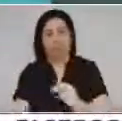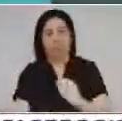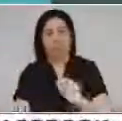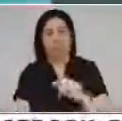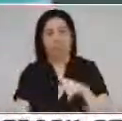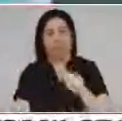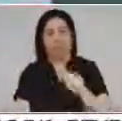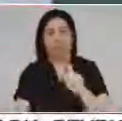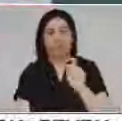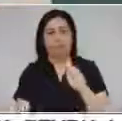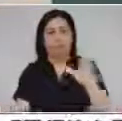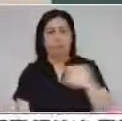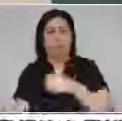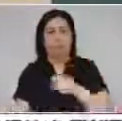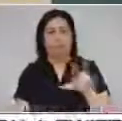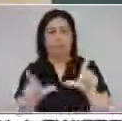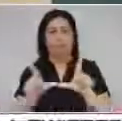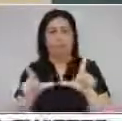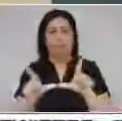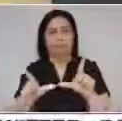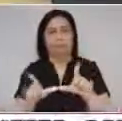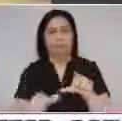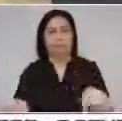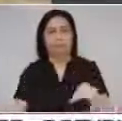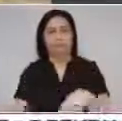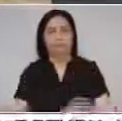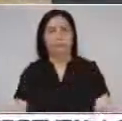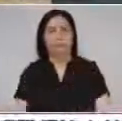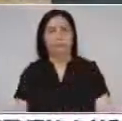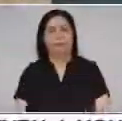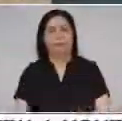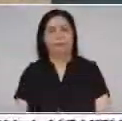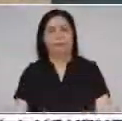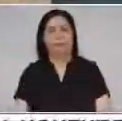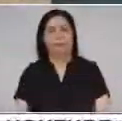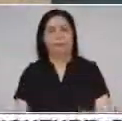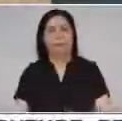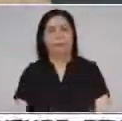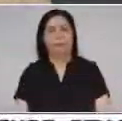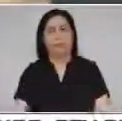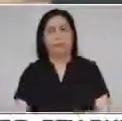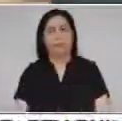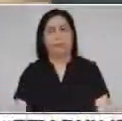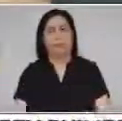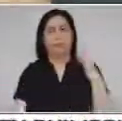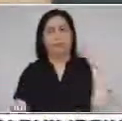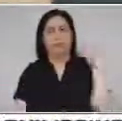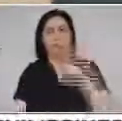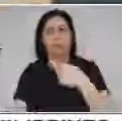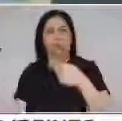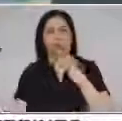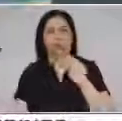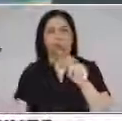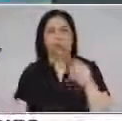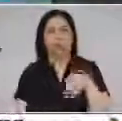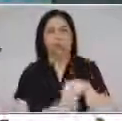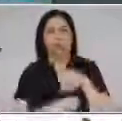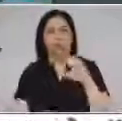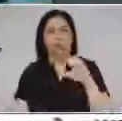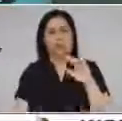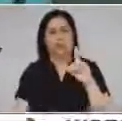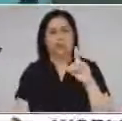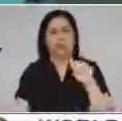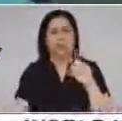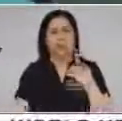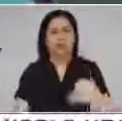At ganun din, yung contact tracing na kung saan lahat ng mga kung makuha natin,